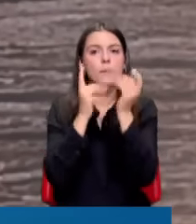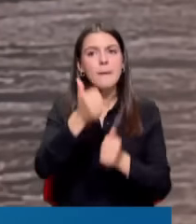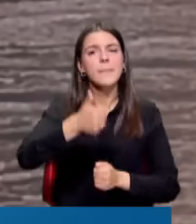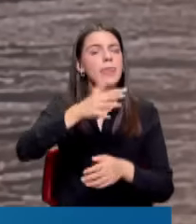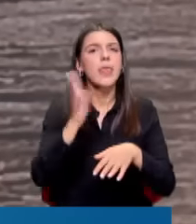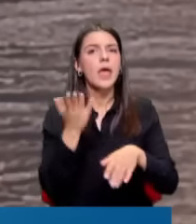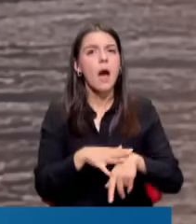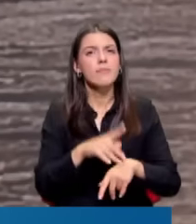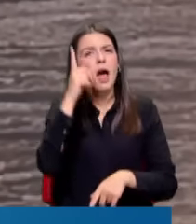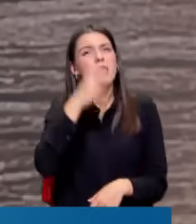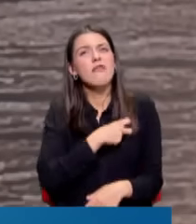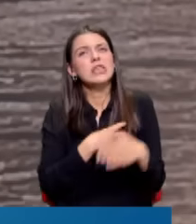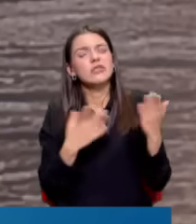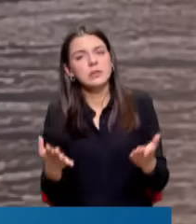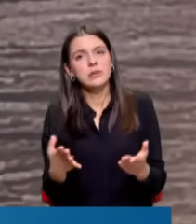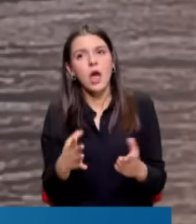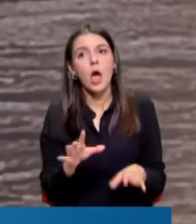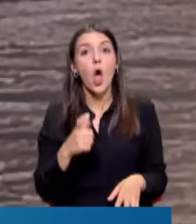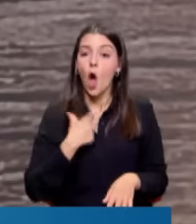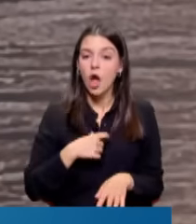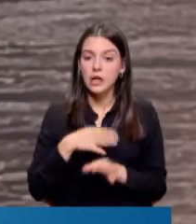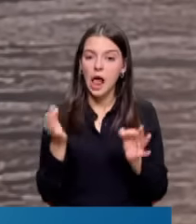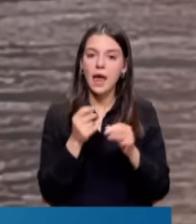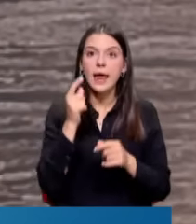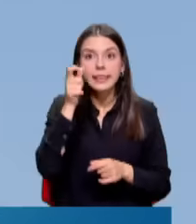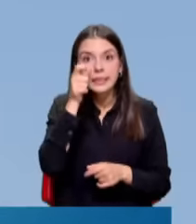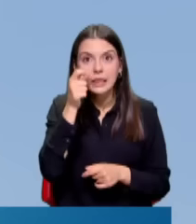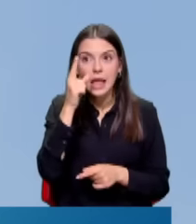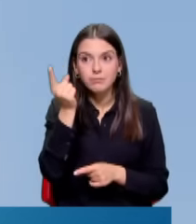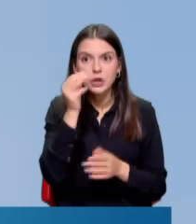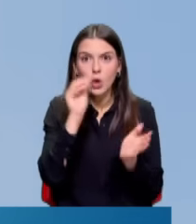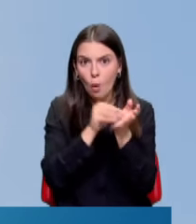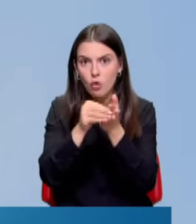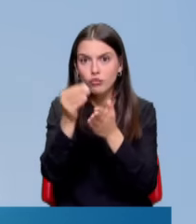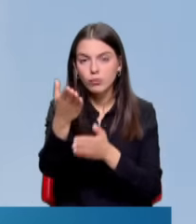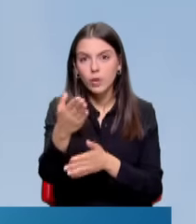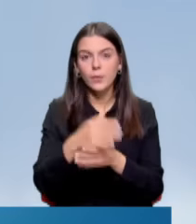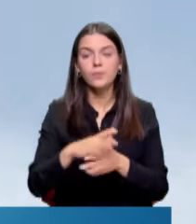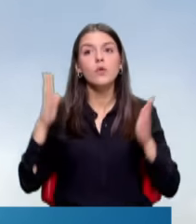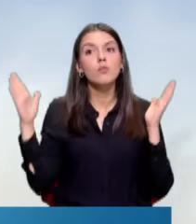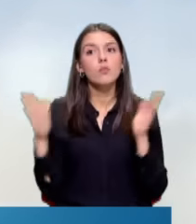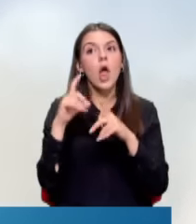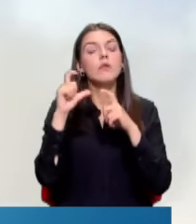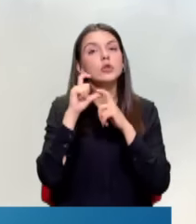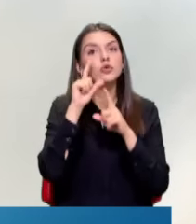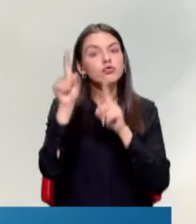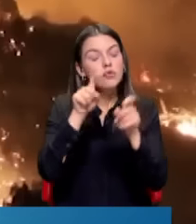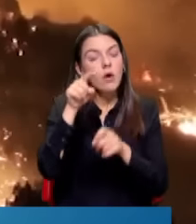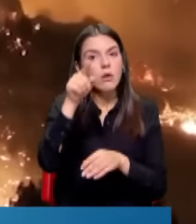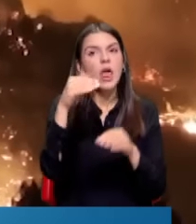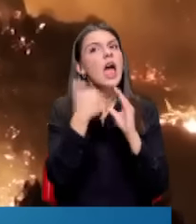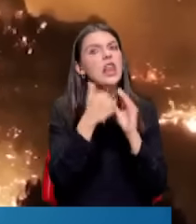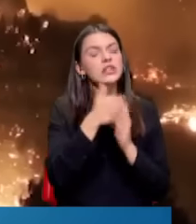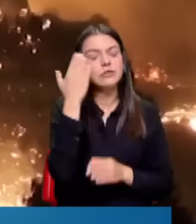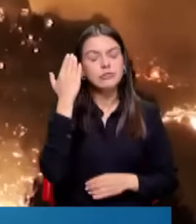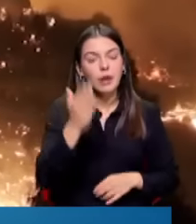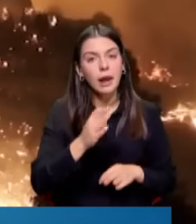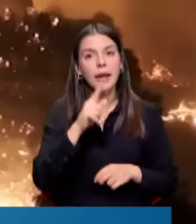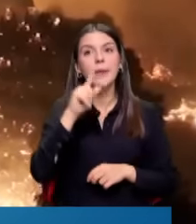aşkına? Özel erken uyarı dedektörleriyle ilgili bir adım attı mı? Muhalefetin soruları ve eleştirileri, iktidar önlemler yeterli